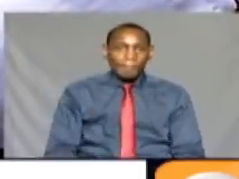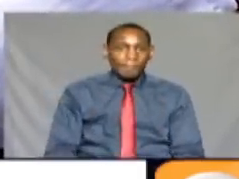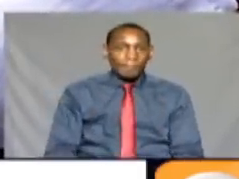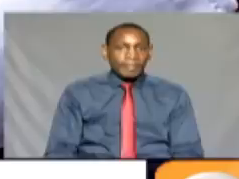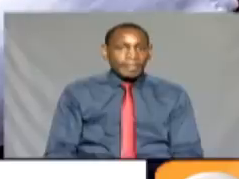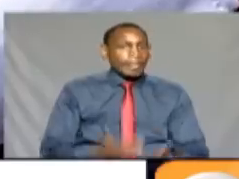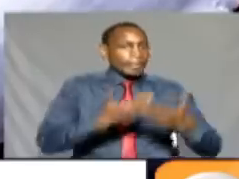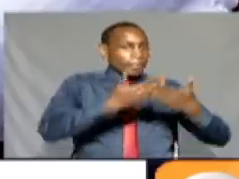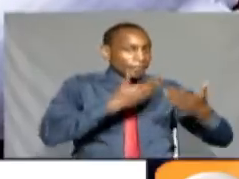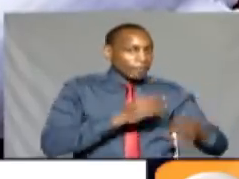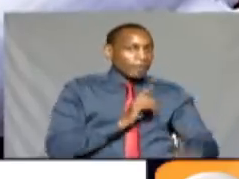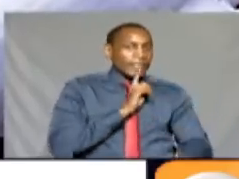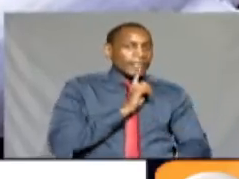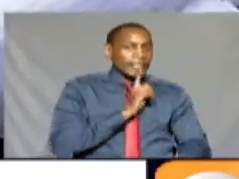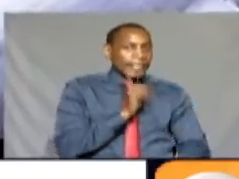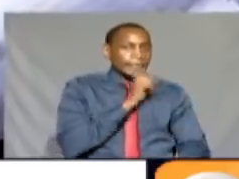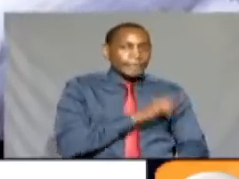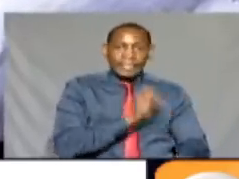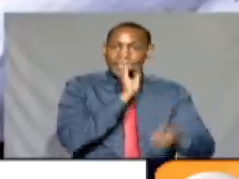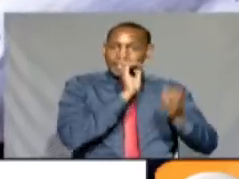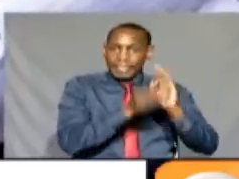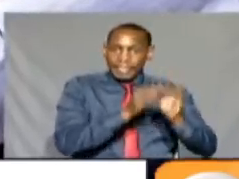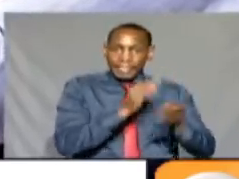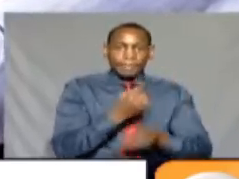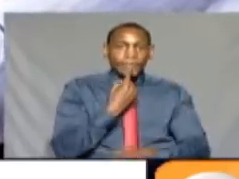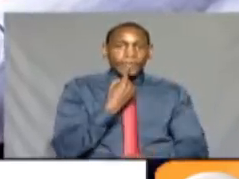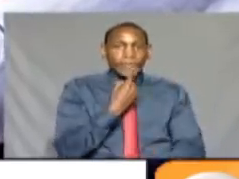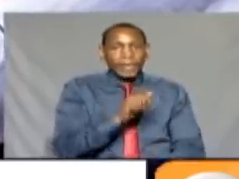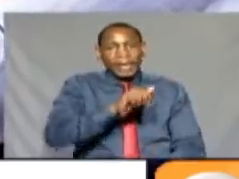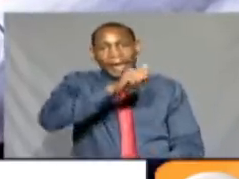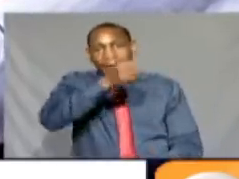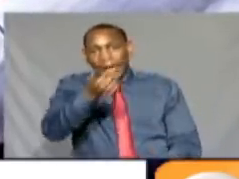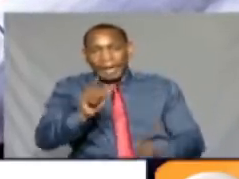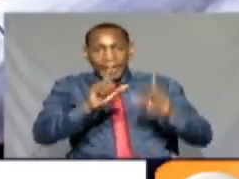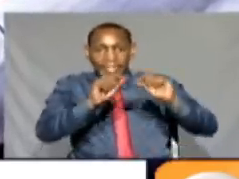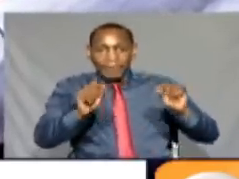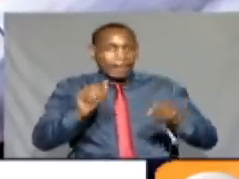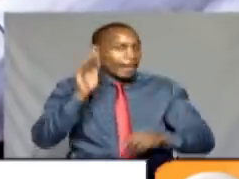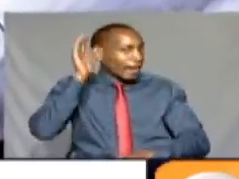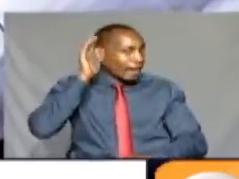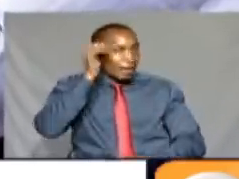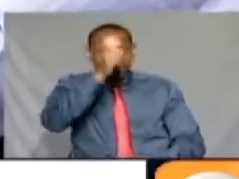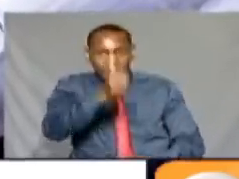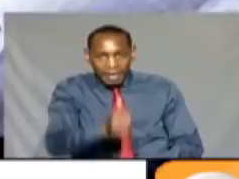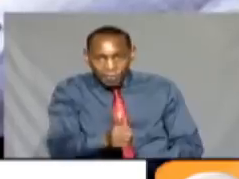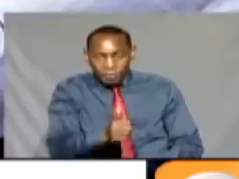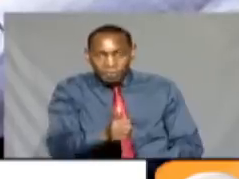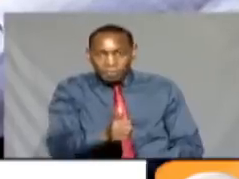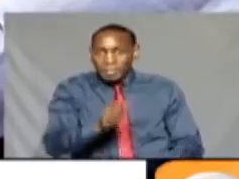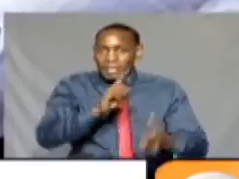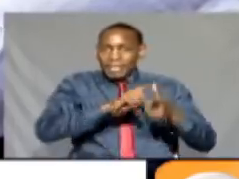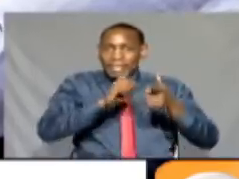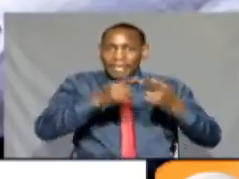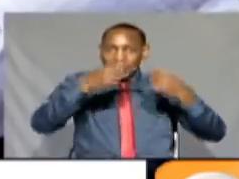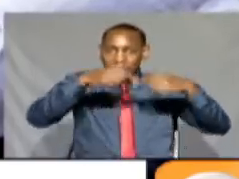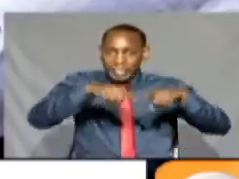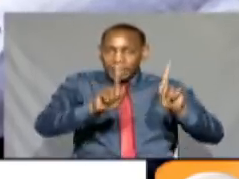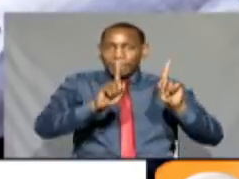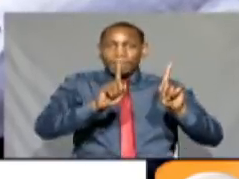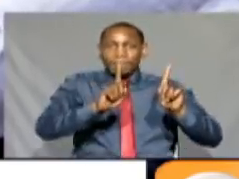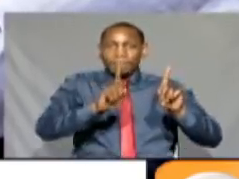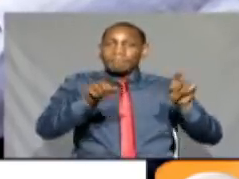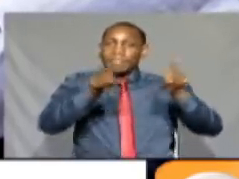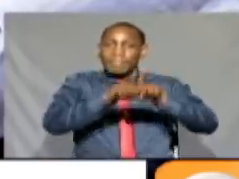Nisha isema, kama ukiabio kitu ingine, na ujazisikia, bas we ni aina ya